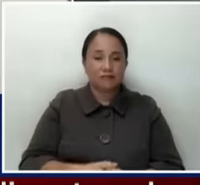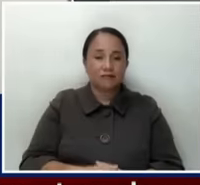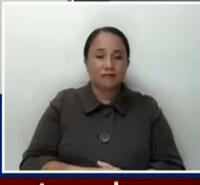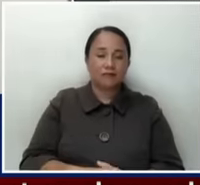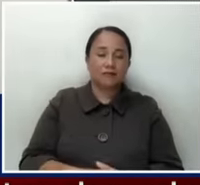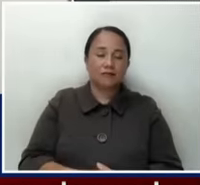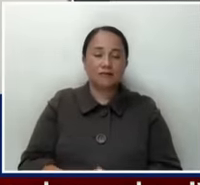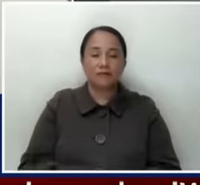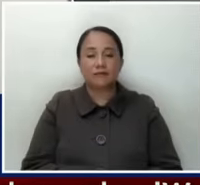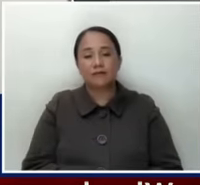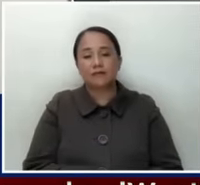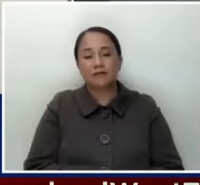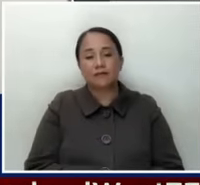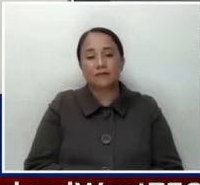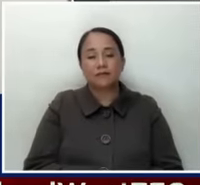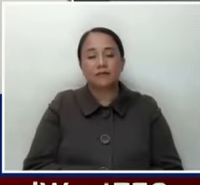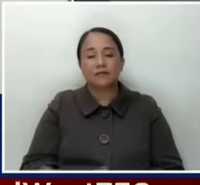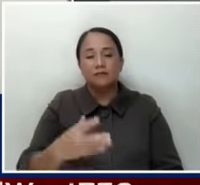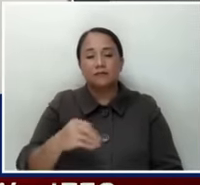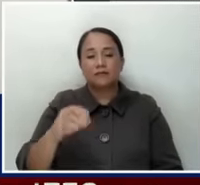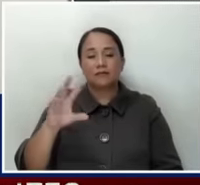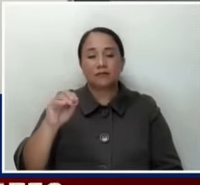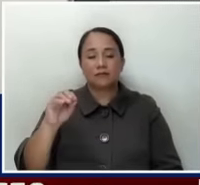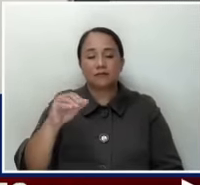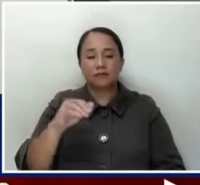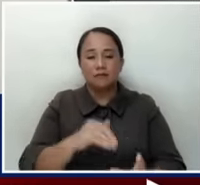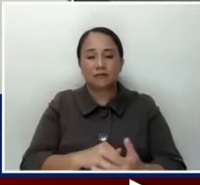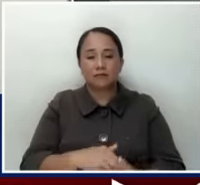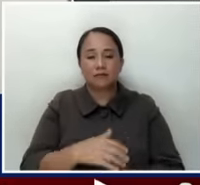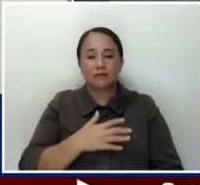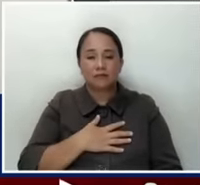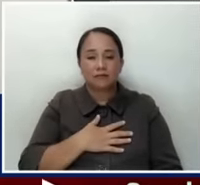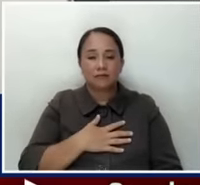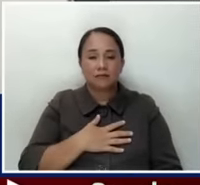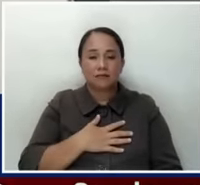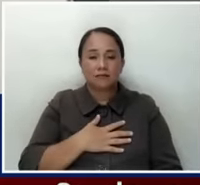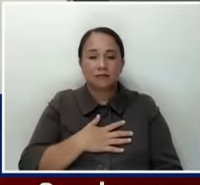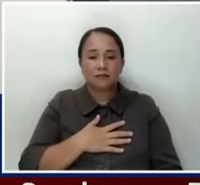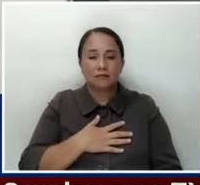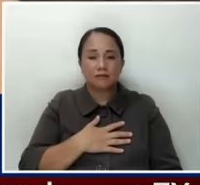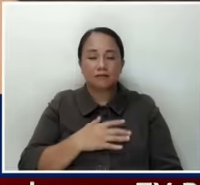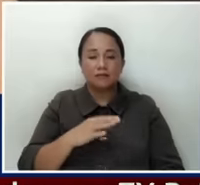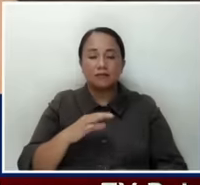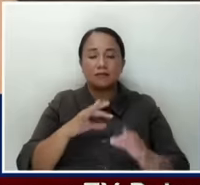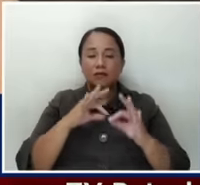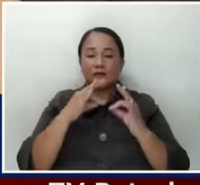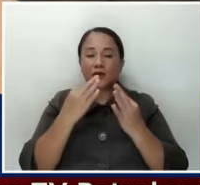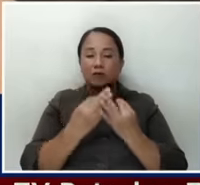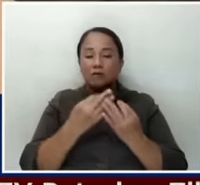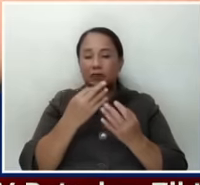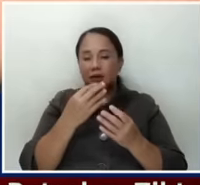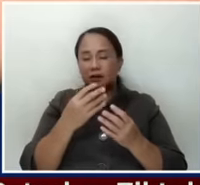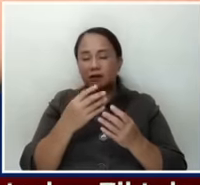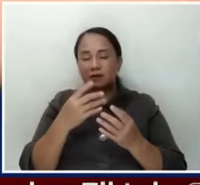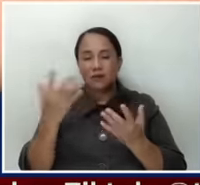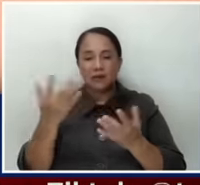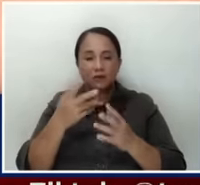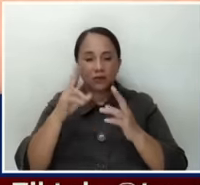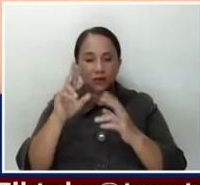lumipad ang 50,000 ng aking kamag-anak sa Amerika. Ayon sa